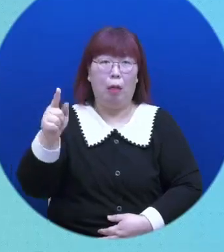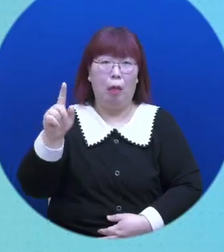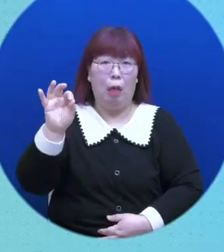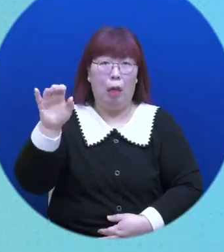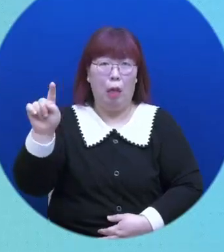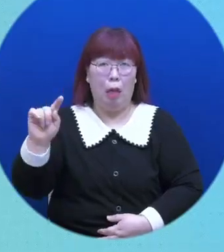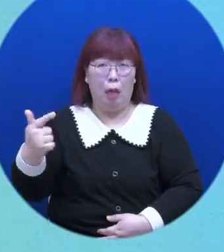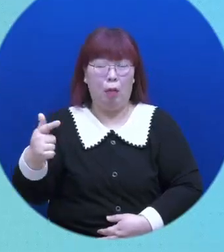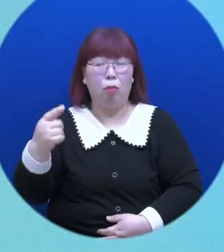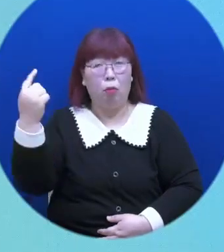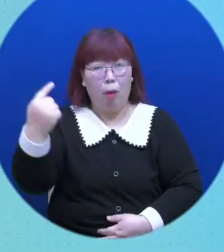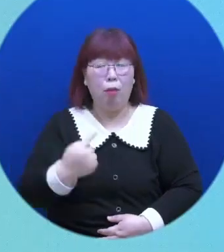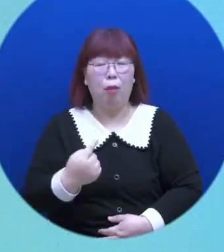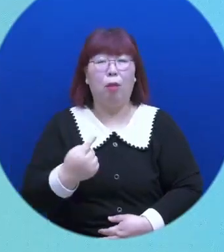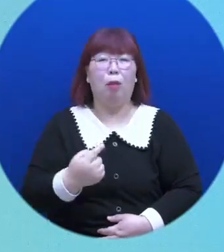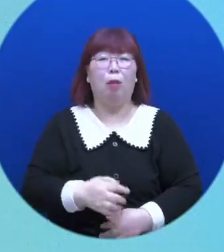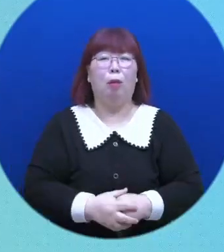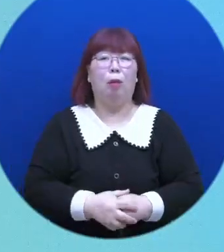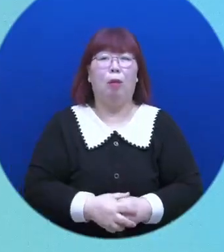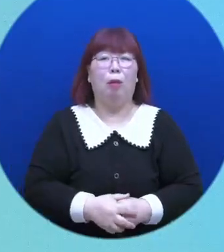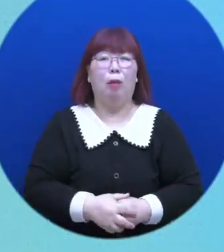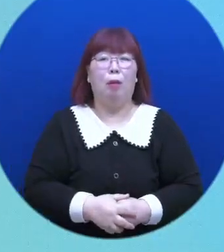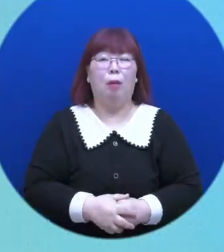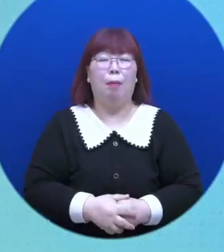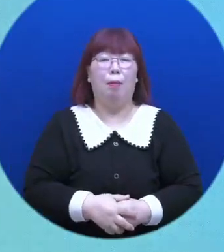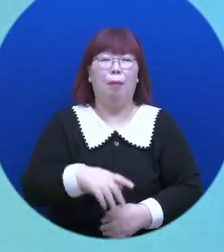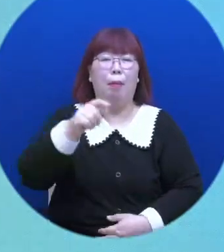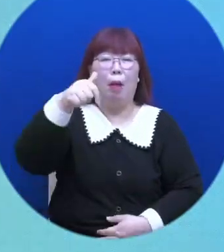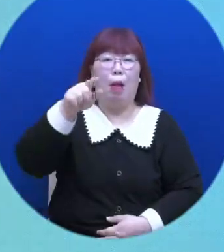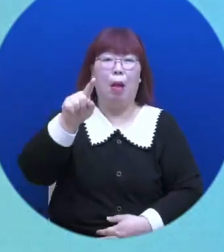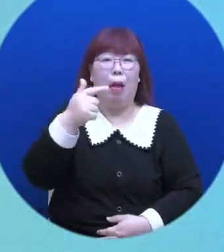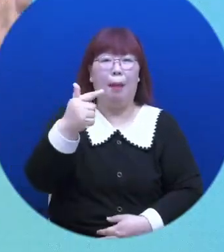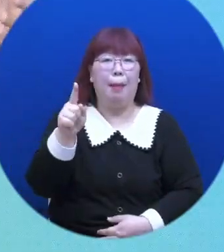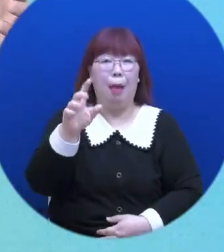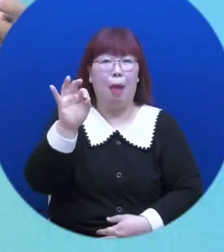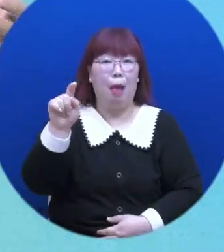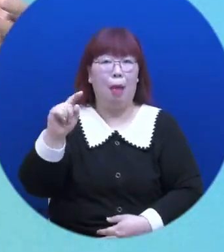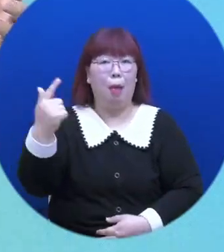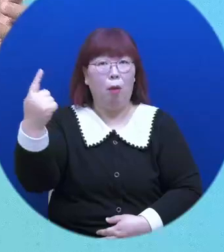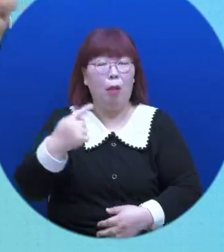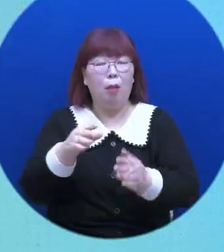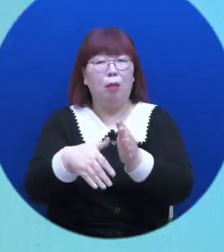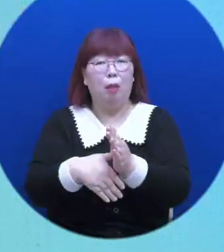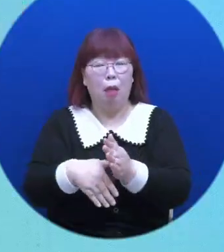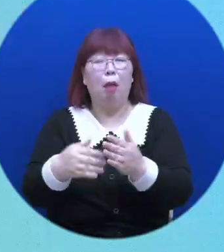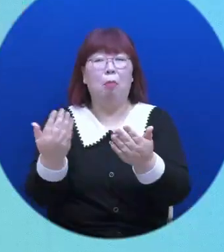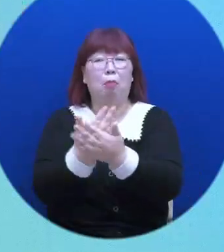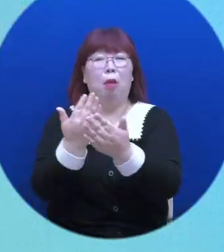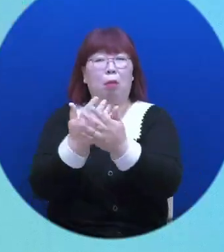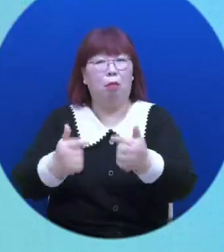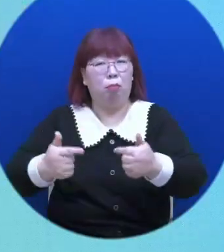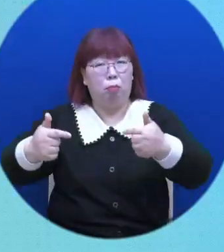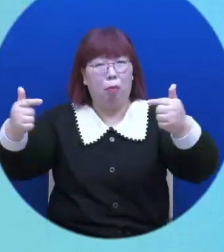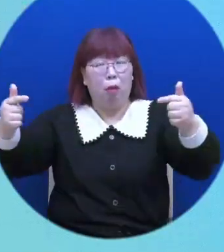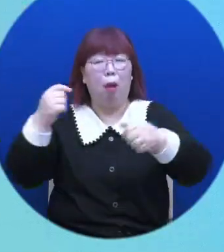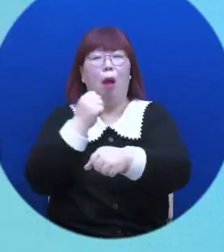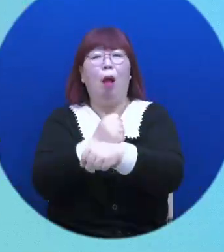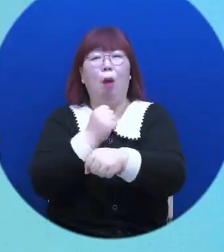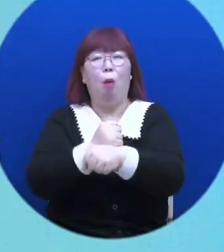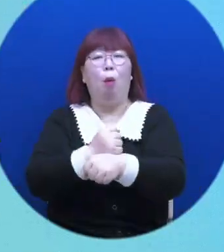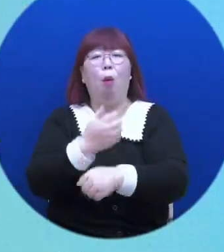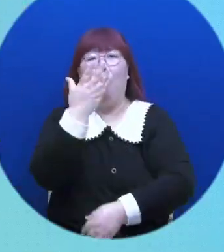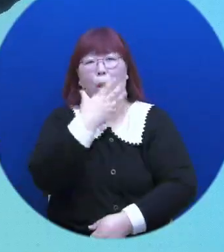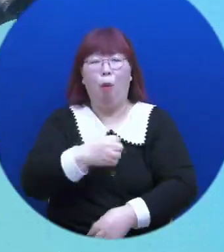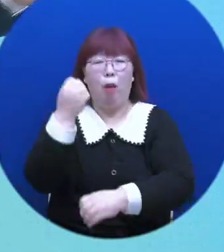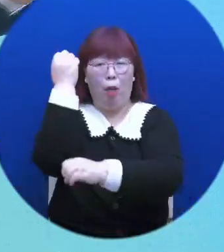흔적들이 남아있어요. 그러면 가나안으로 왔을 때 창대케 합니다. 하나님이 복의 근원이 되게